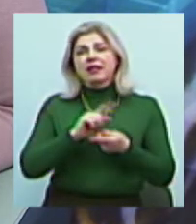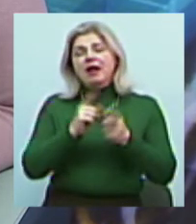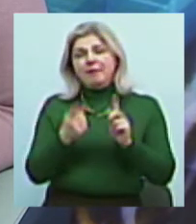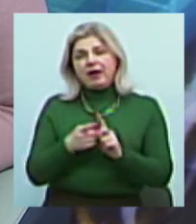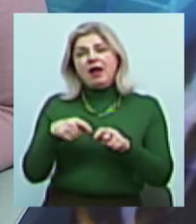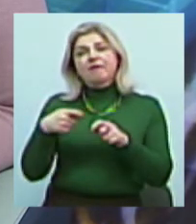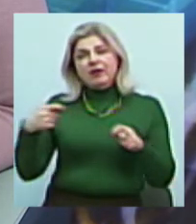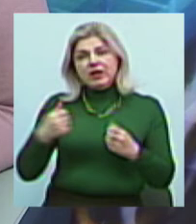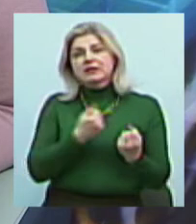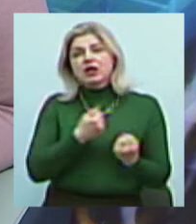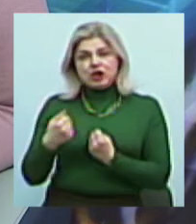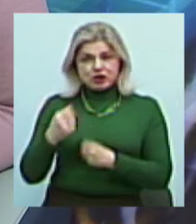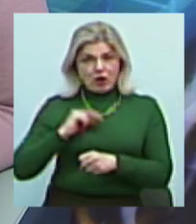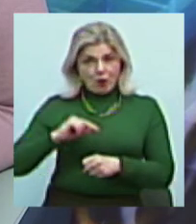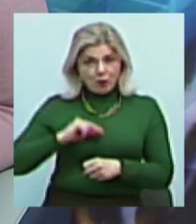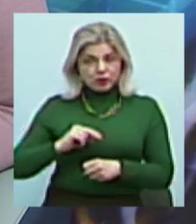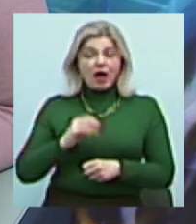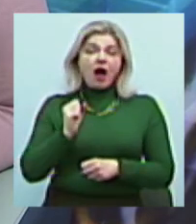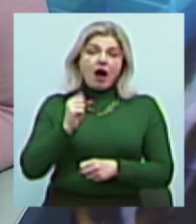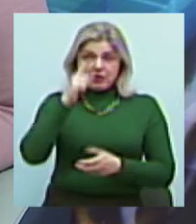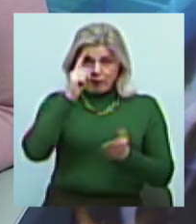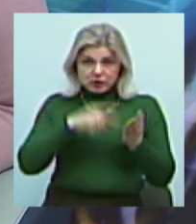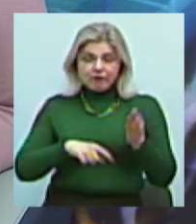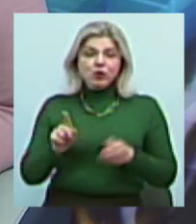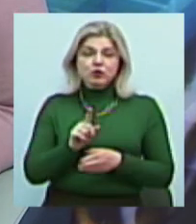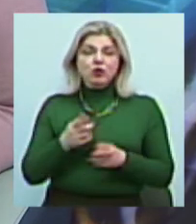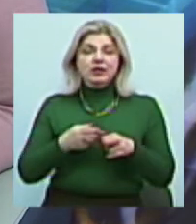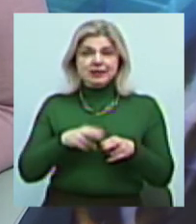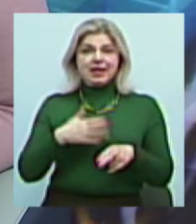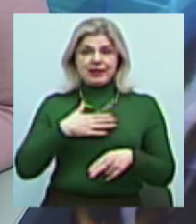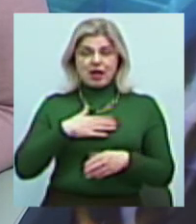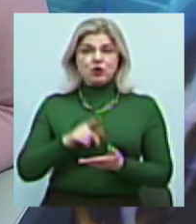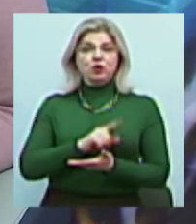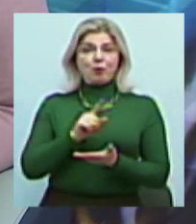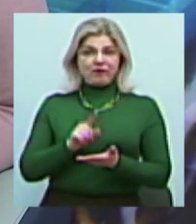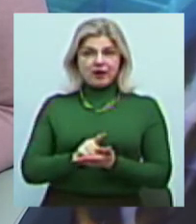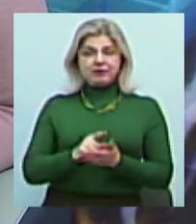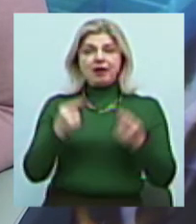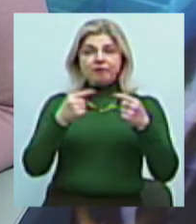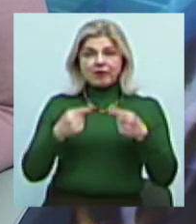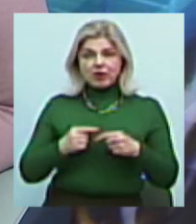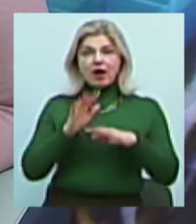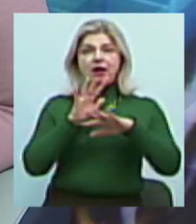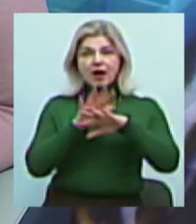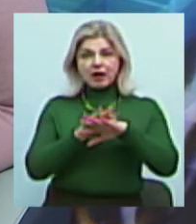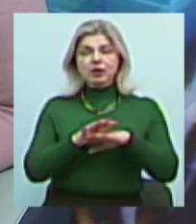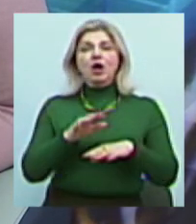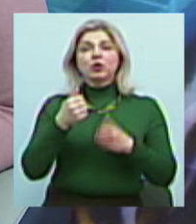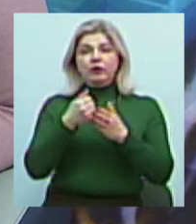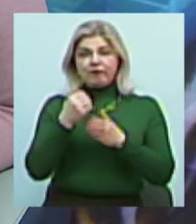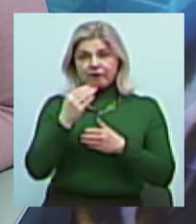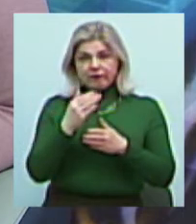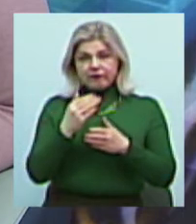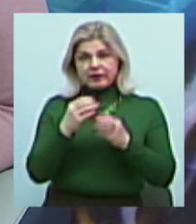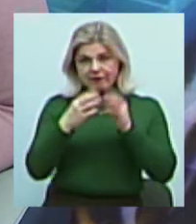якісь будуть затримки. Але сподіваємось, що це наше є зобов'язання, відповідно до грантової угоди від